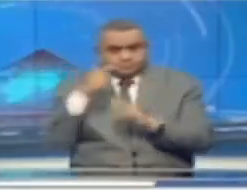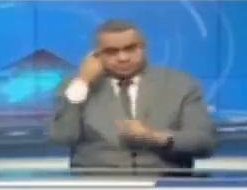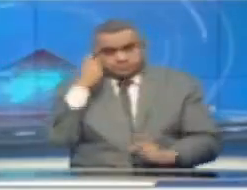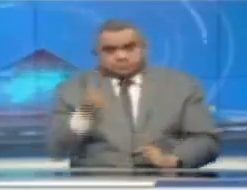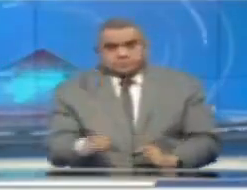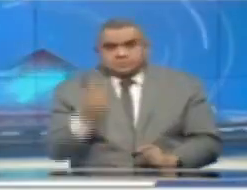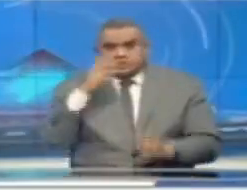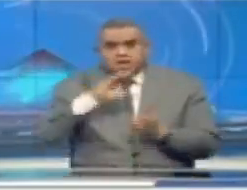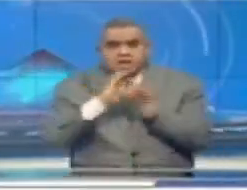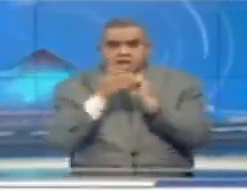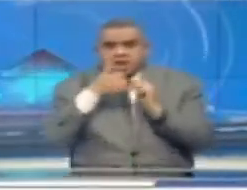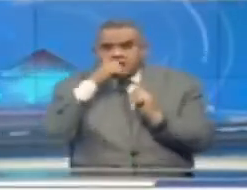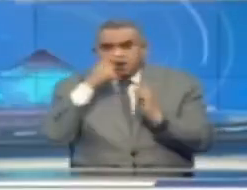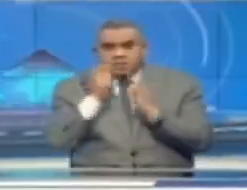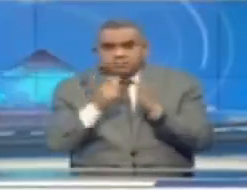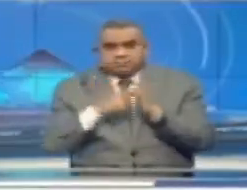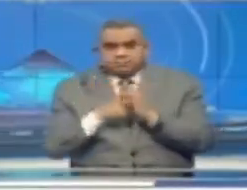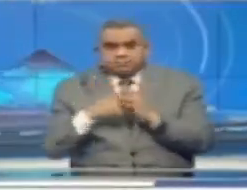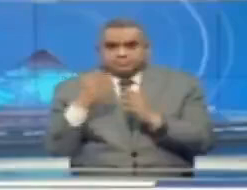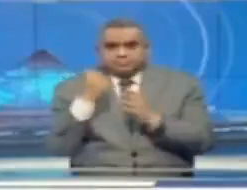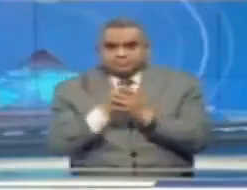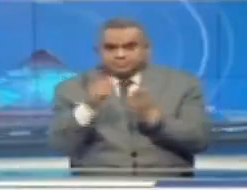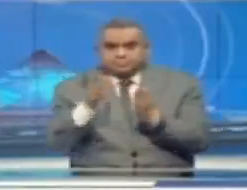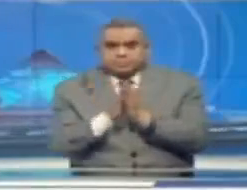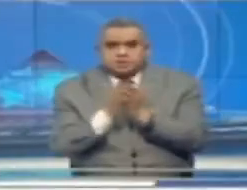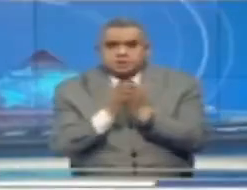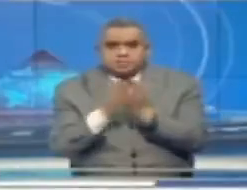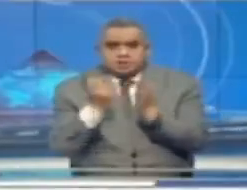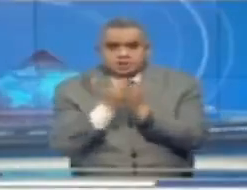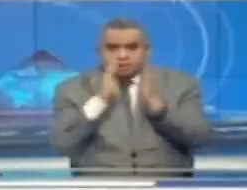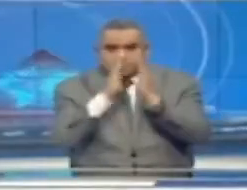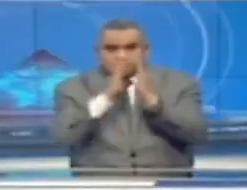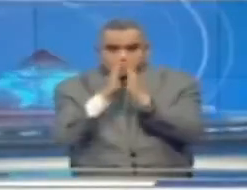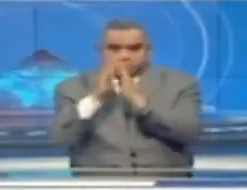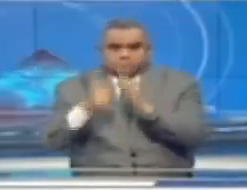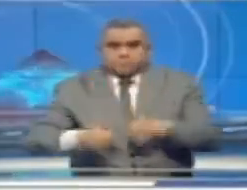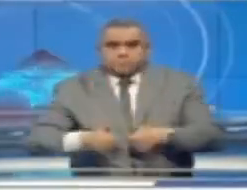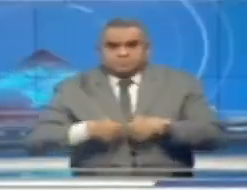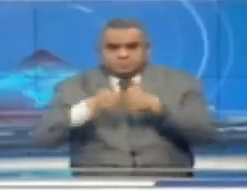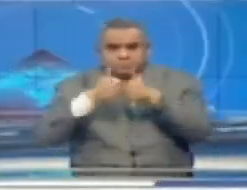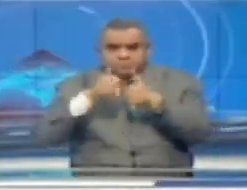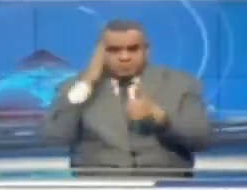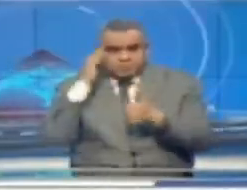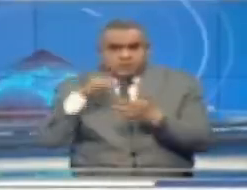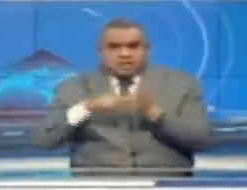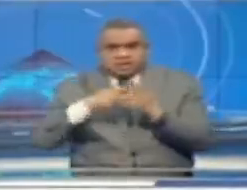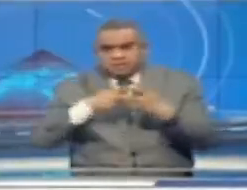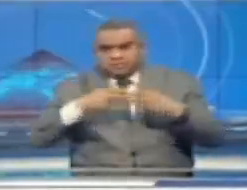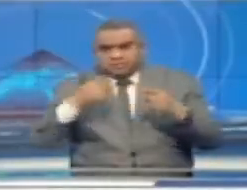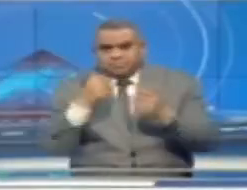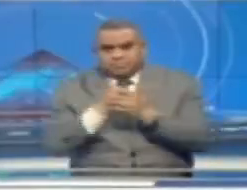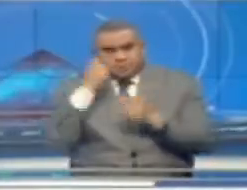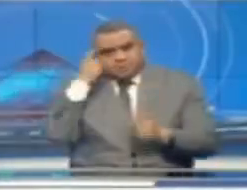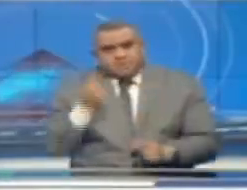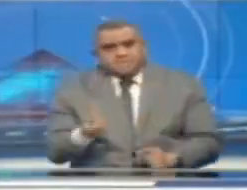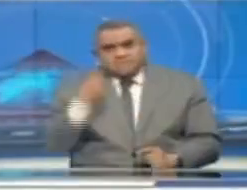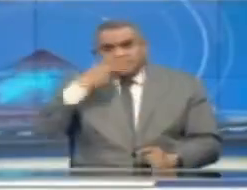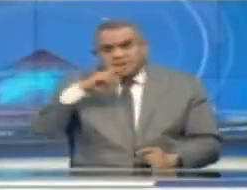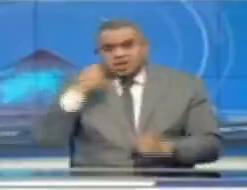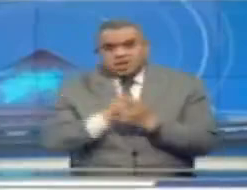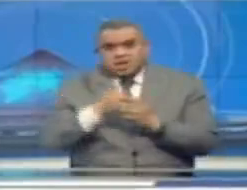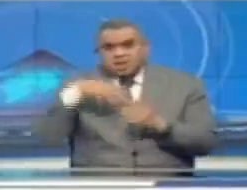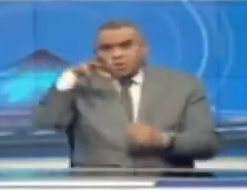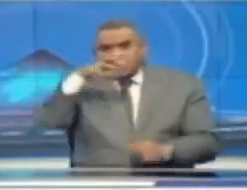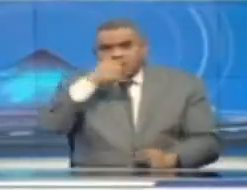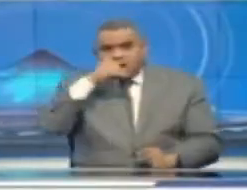الشرق الأوسط. وكالعادة معرض الكتاب طبعا بيضم عندنا كمية يعني كل دور النشر مستوى الوطن العربي، وبيتيح الفرصة